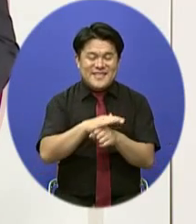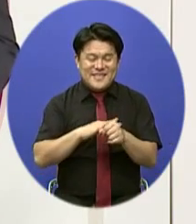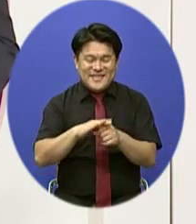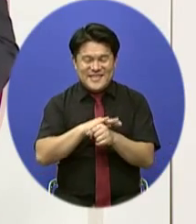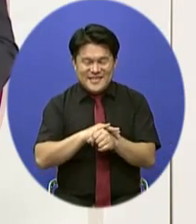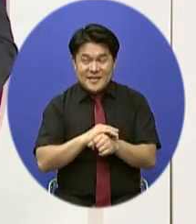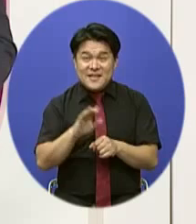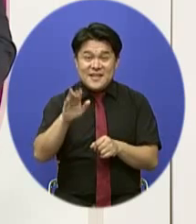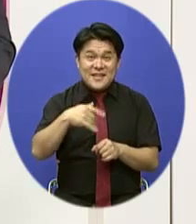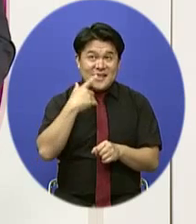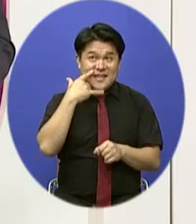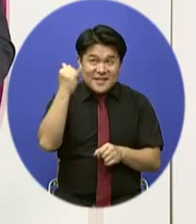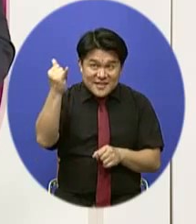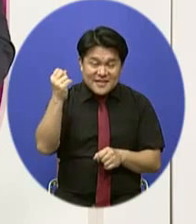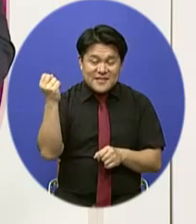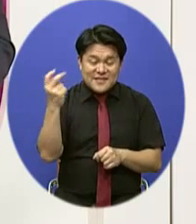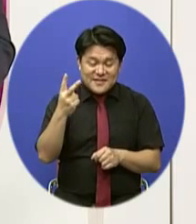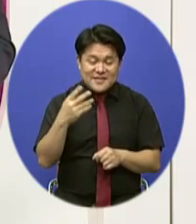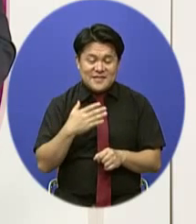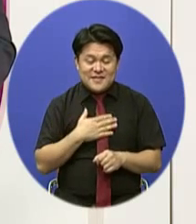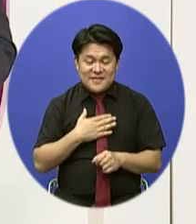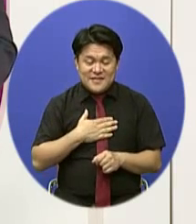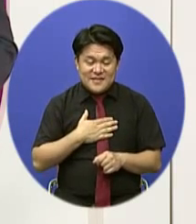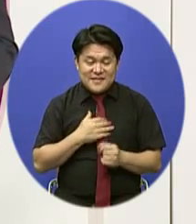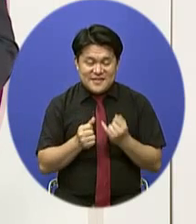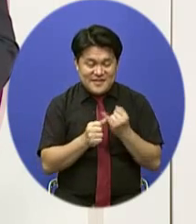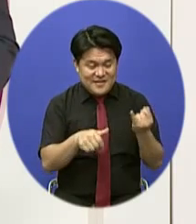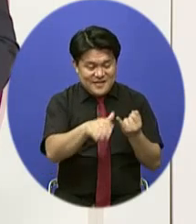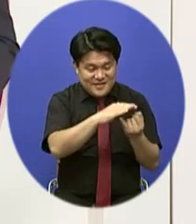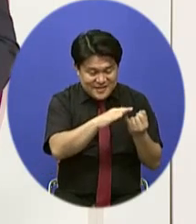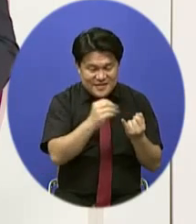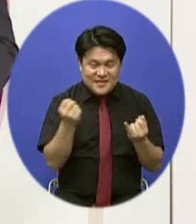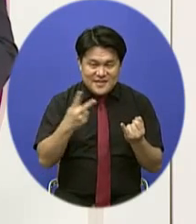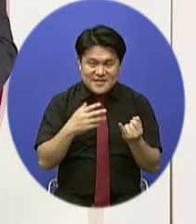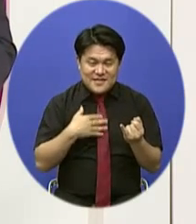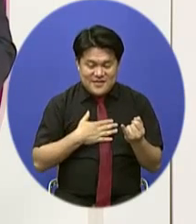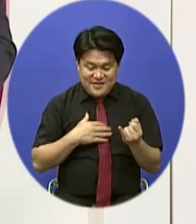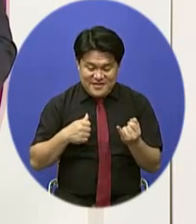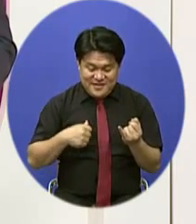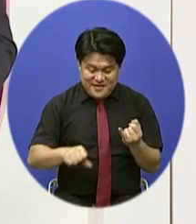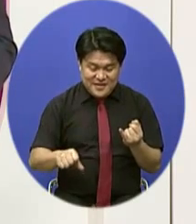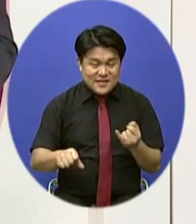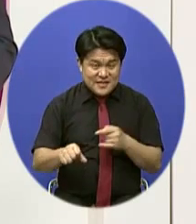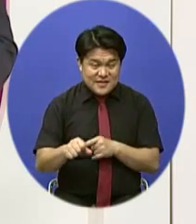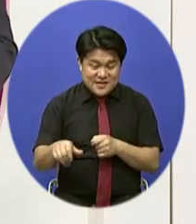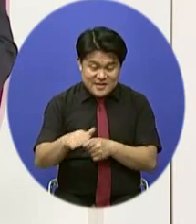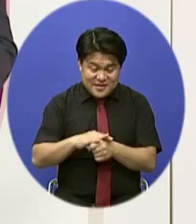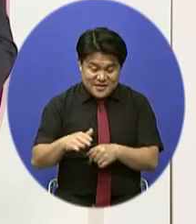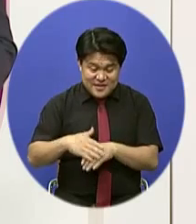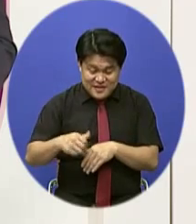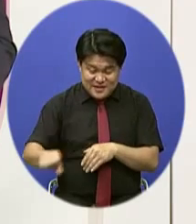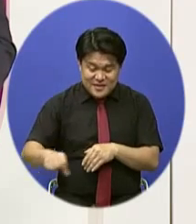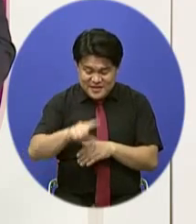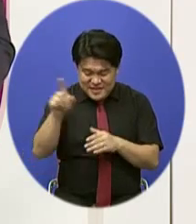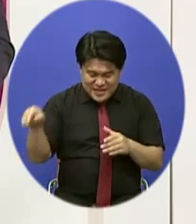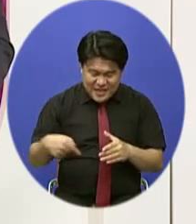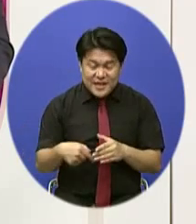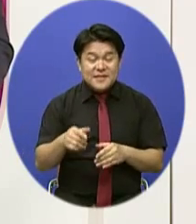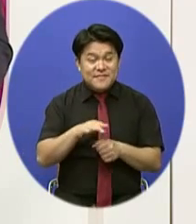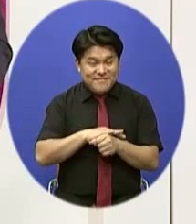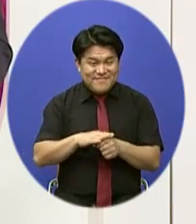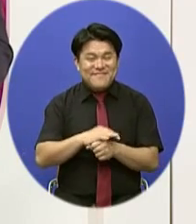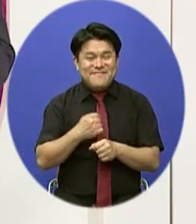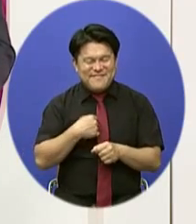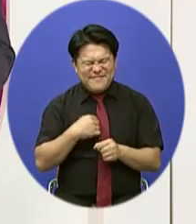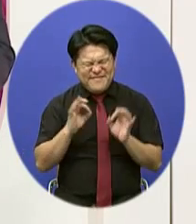우리 저 아버님 어머님하고 우리 마누라도 사랑하고 이제 자식들 손자 손녀 네. 아, 모두